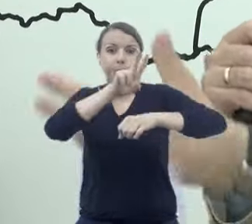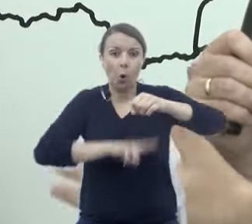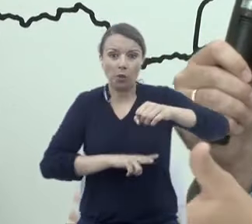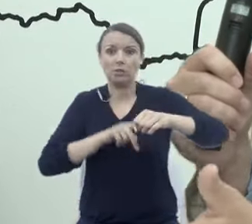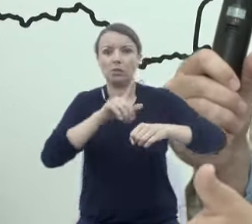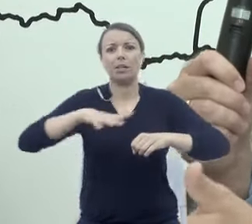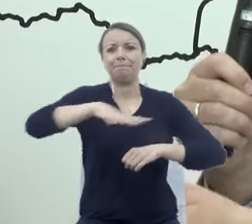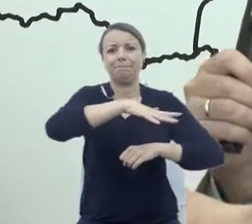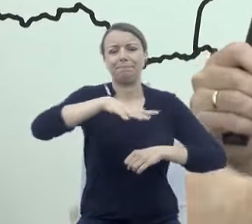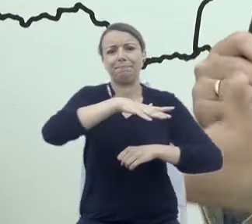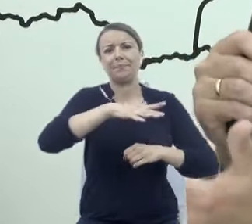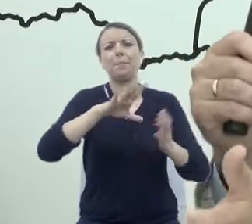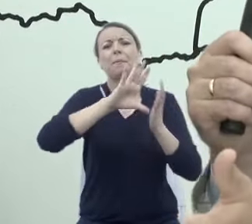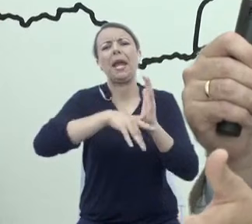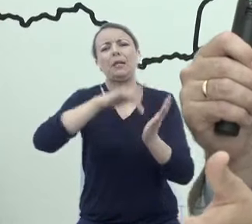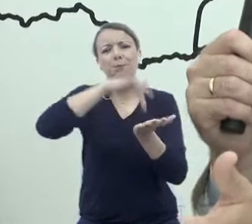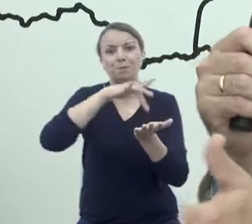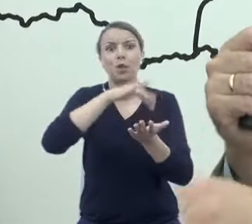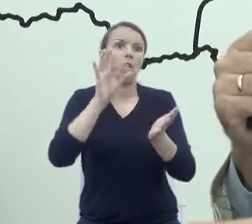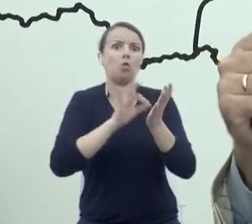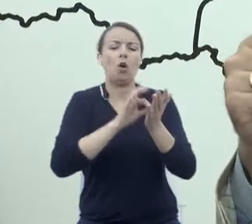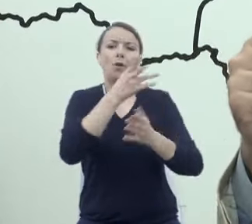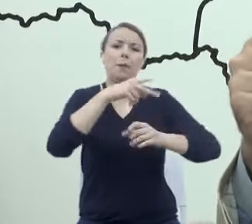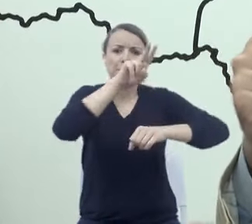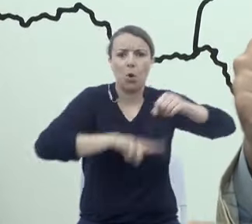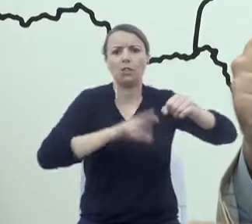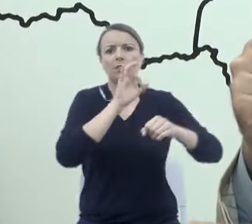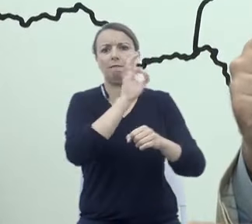niejako zamknęli się na posterunku i w ogóle nie uczestniczyli